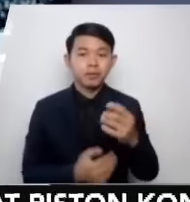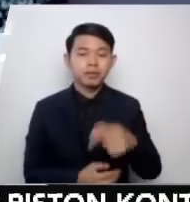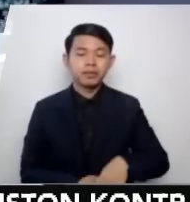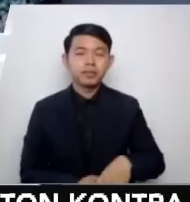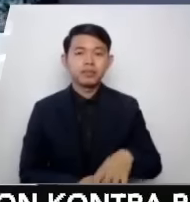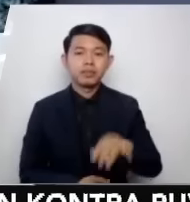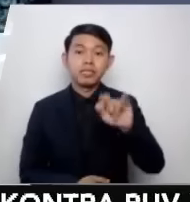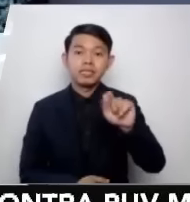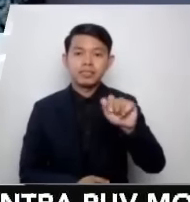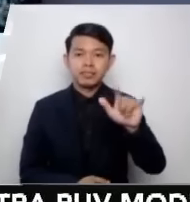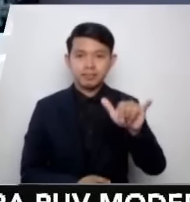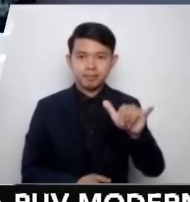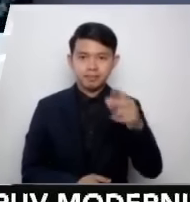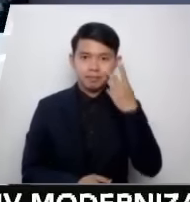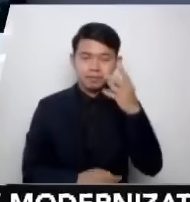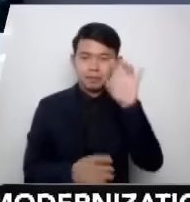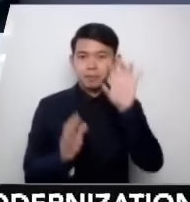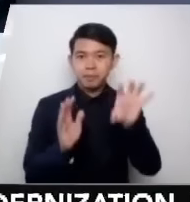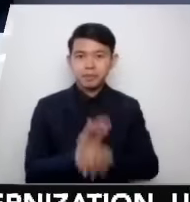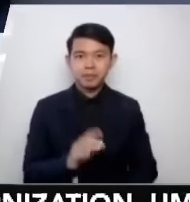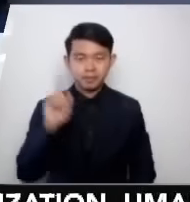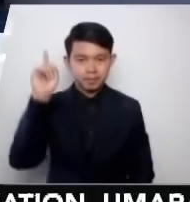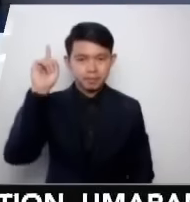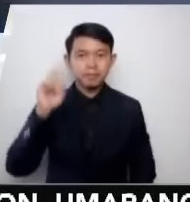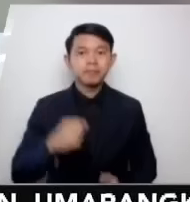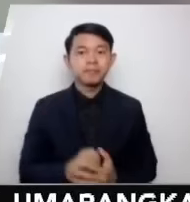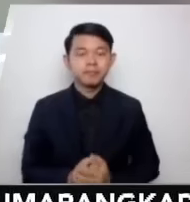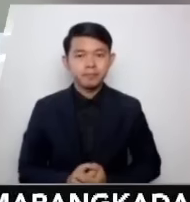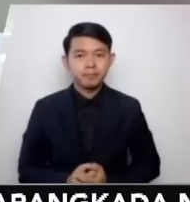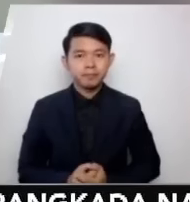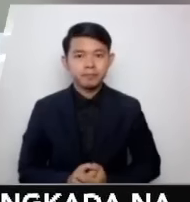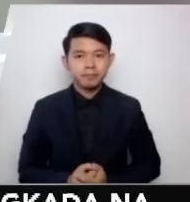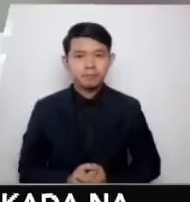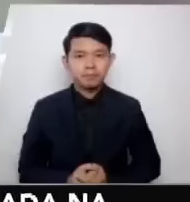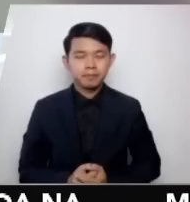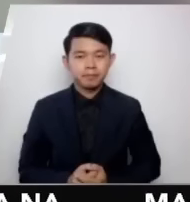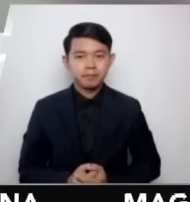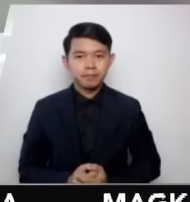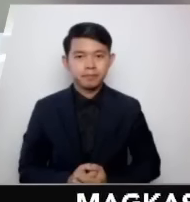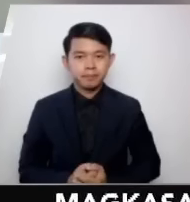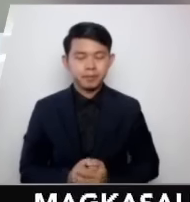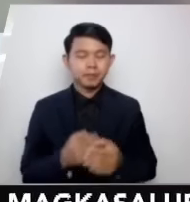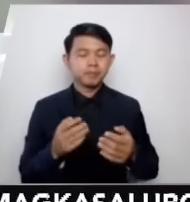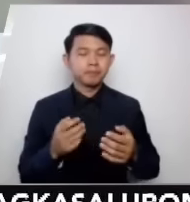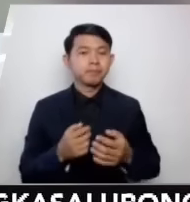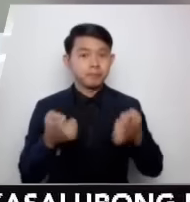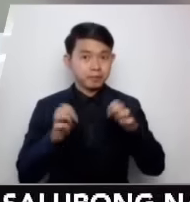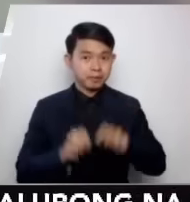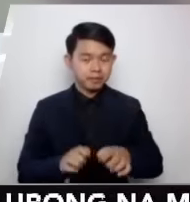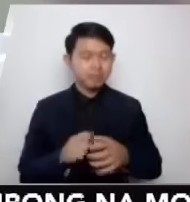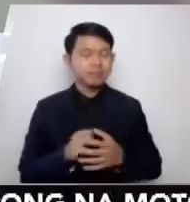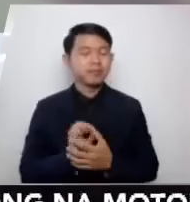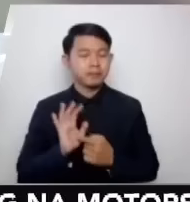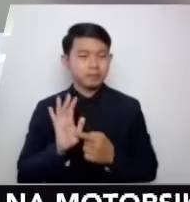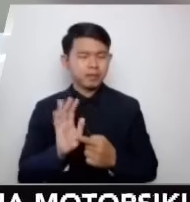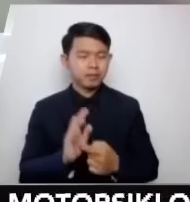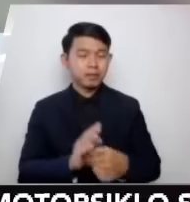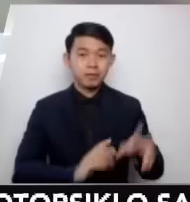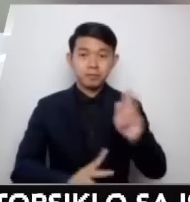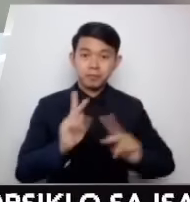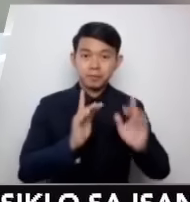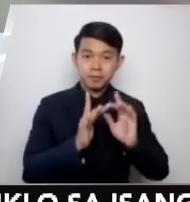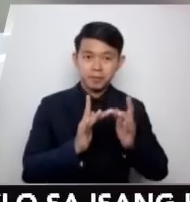nila ni Mr. Worldwide Handsome na brand ambassador ng event. Hindi tuloy napigilan ng fans at friends ni Tim na certified